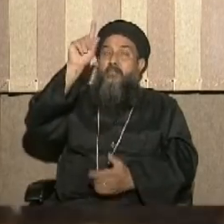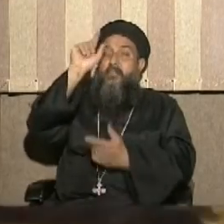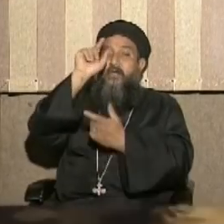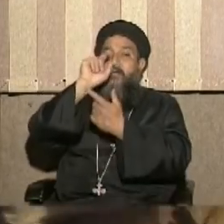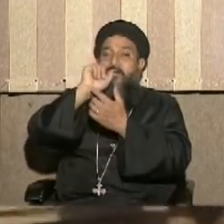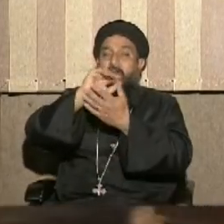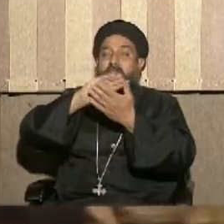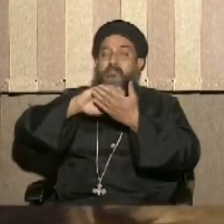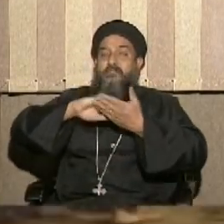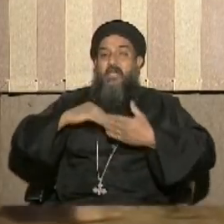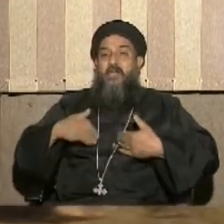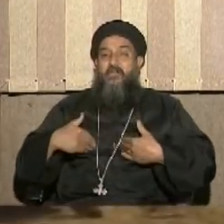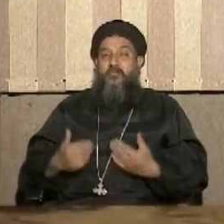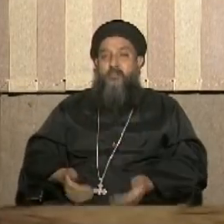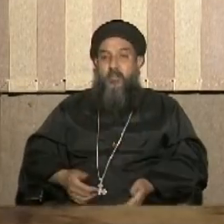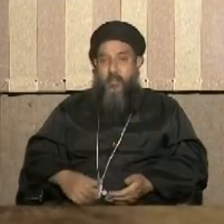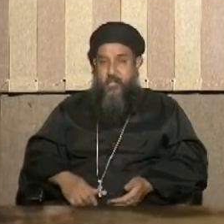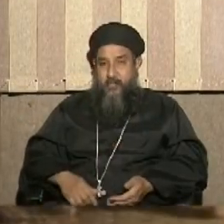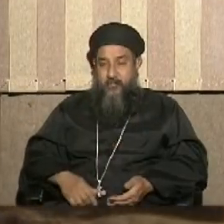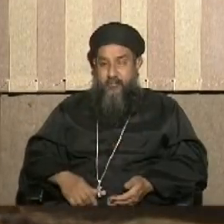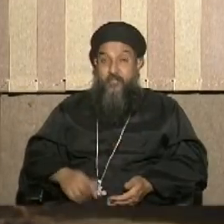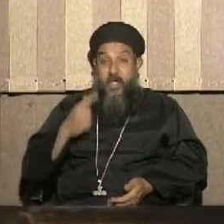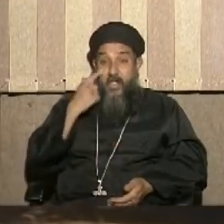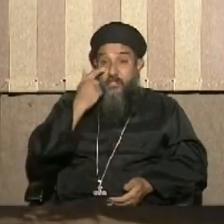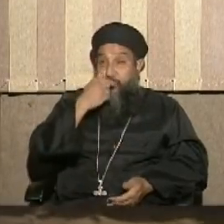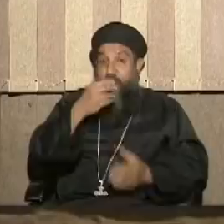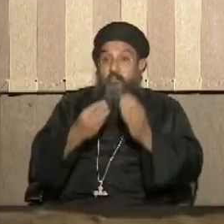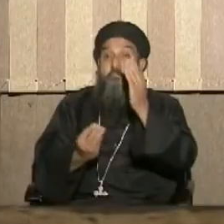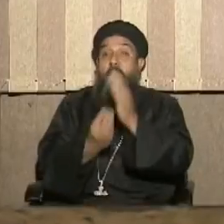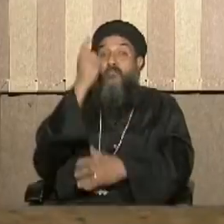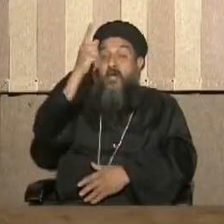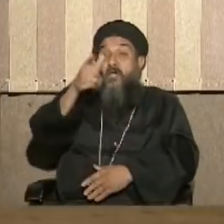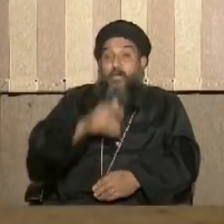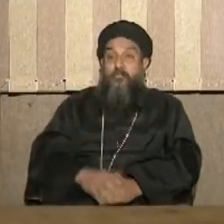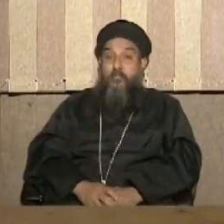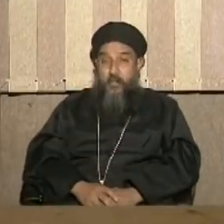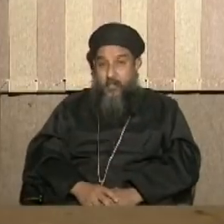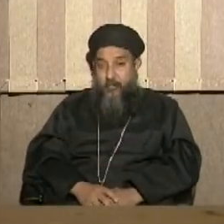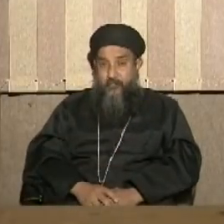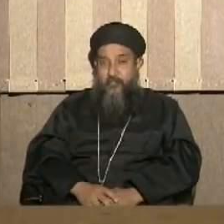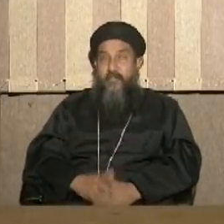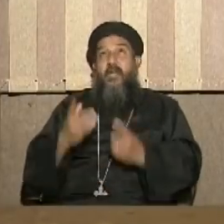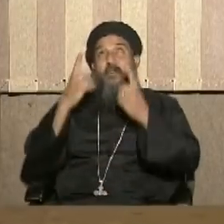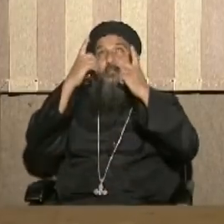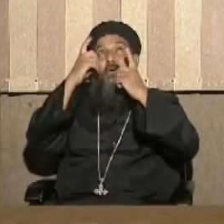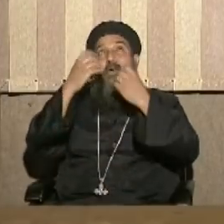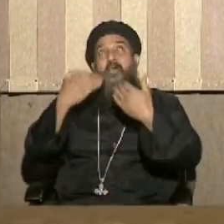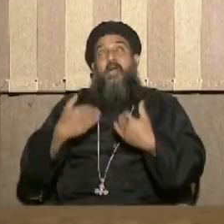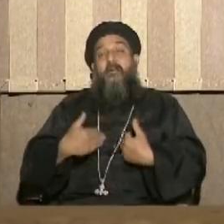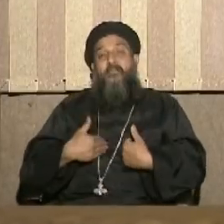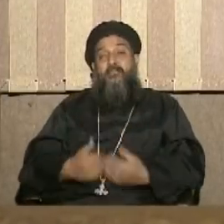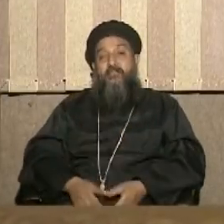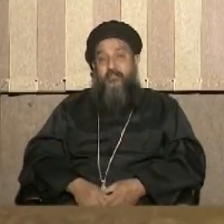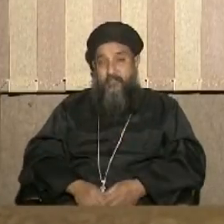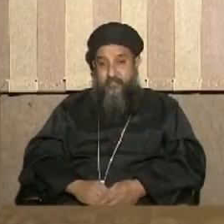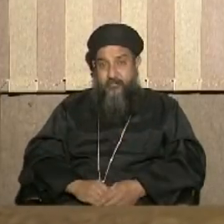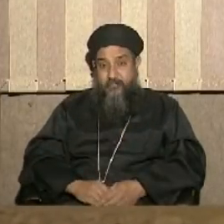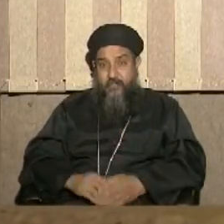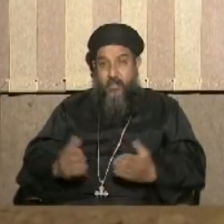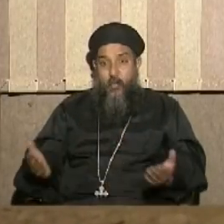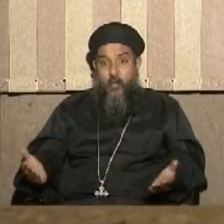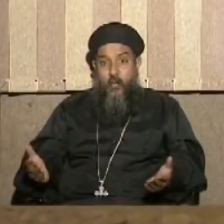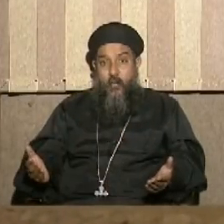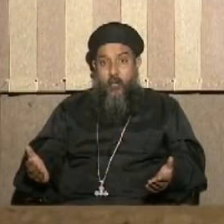المسيح ارحمني انا الخاطئ. يا رب يسوع المسيح ارحمنا الخاطي. يا رب.